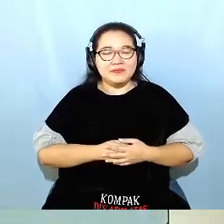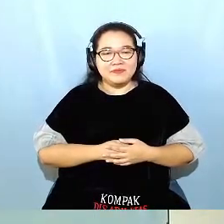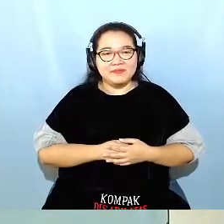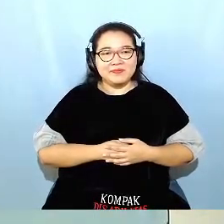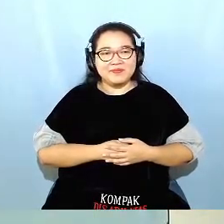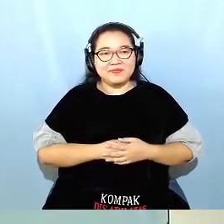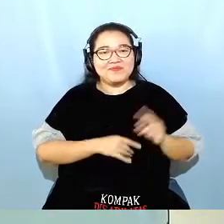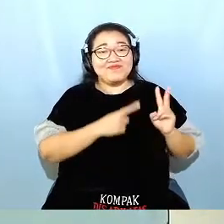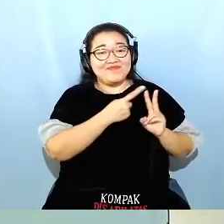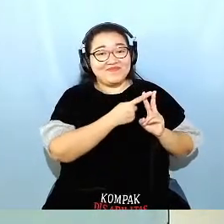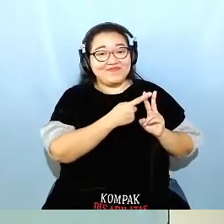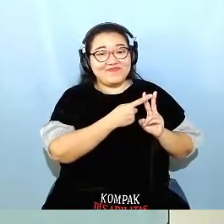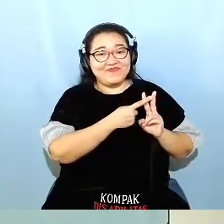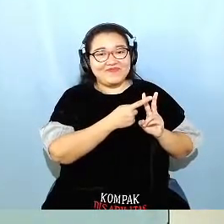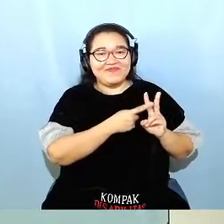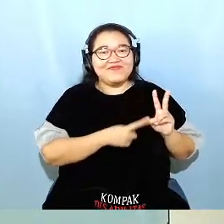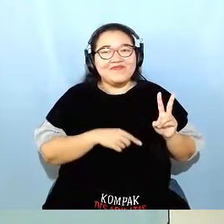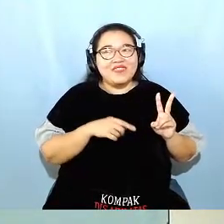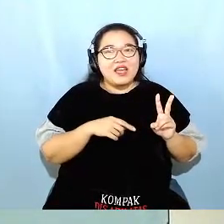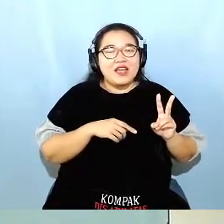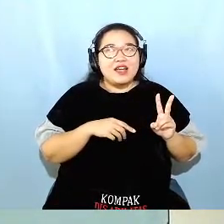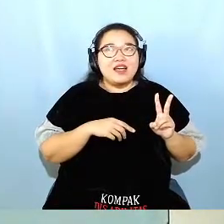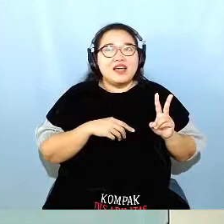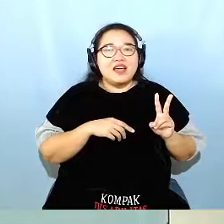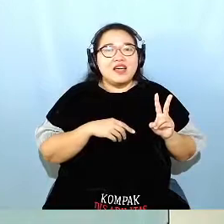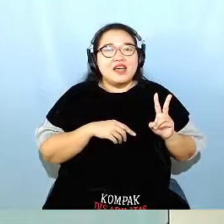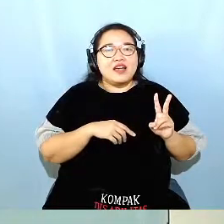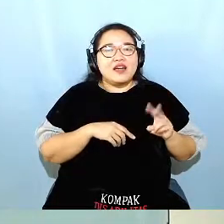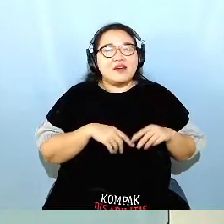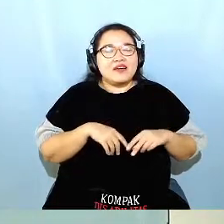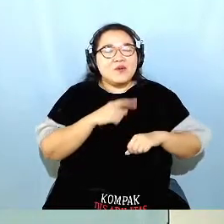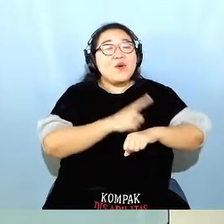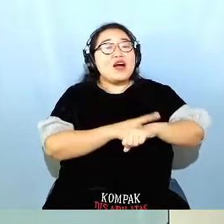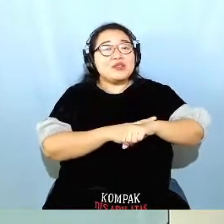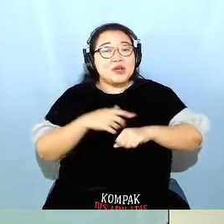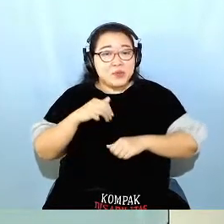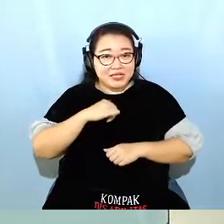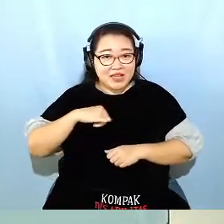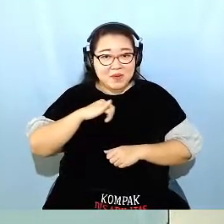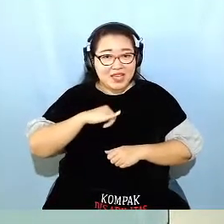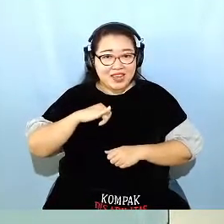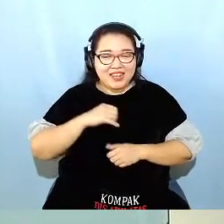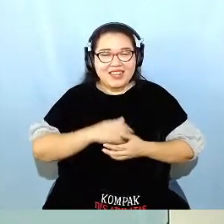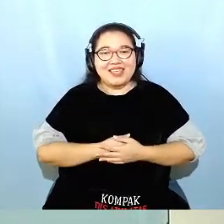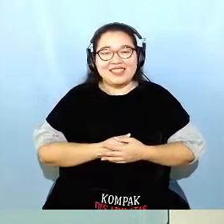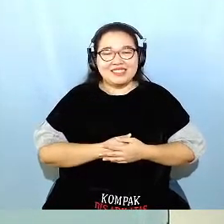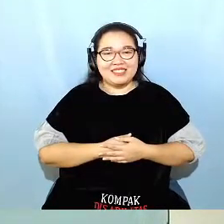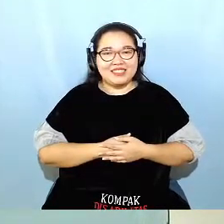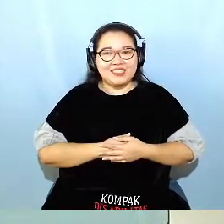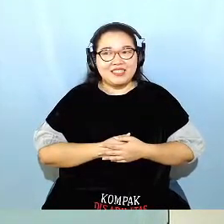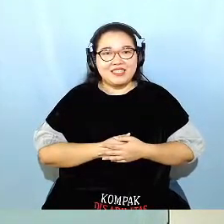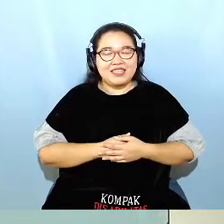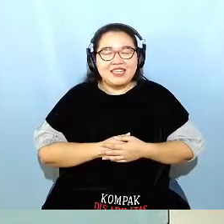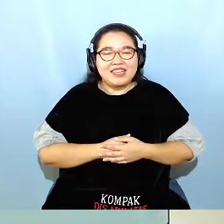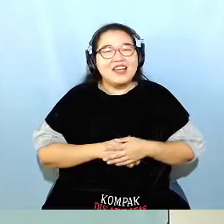Waduh Romo, itu yang susah Romo. Kami jarang jumpa. Bahkan karena jarang jumpa, saya sudah lupa wajah